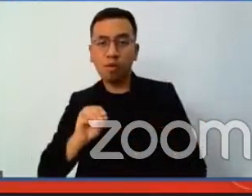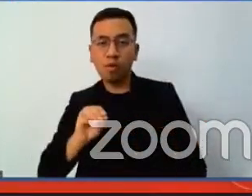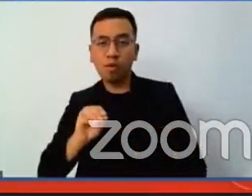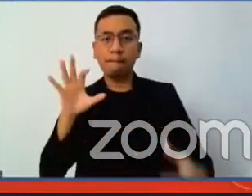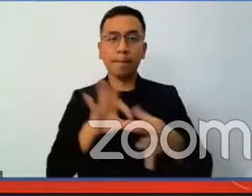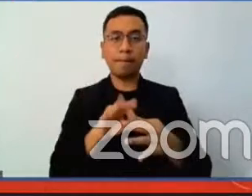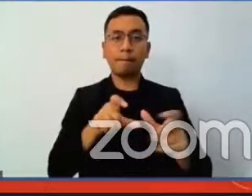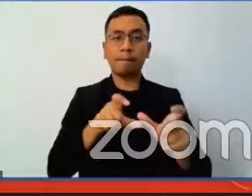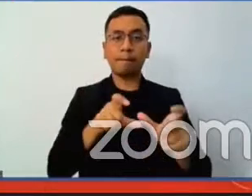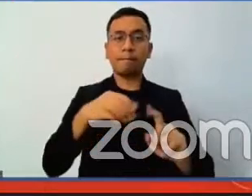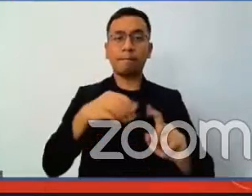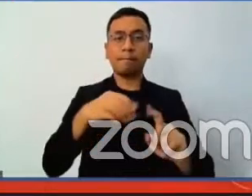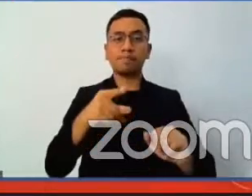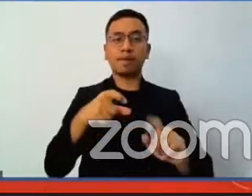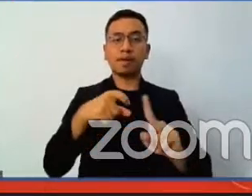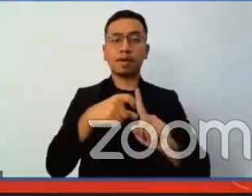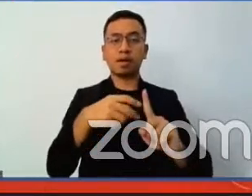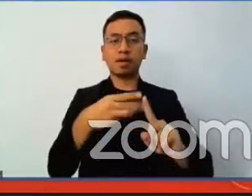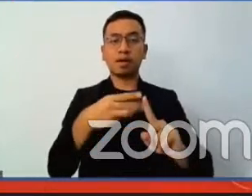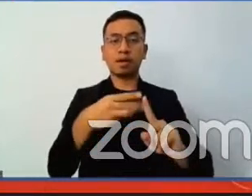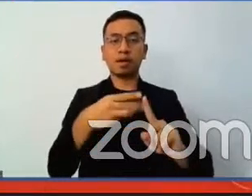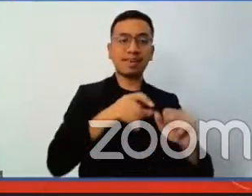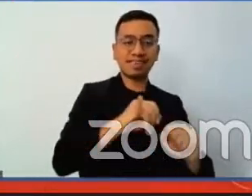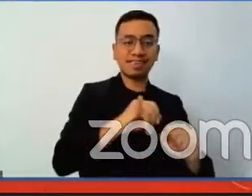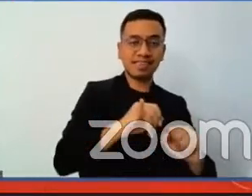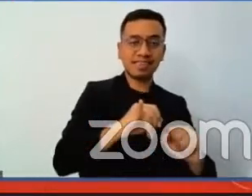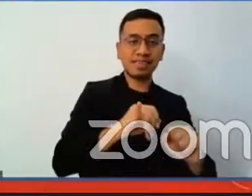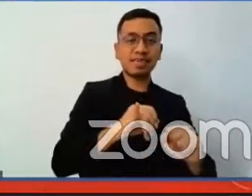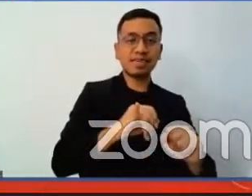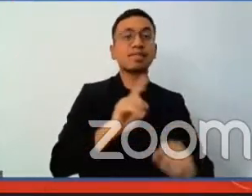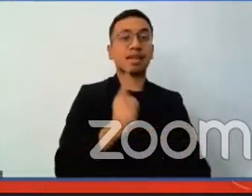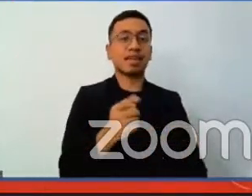Cyberkreasi di bawah kerangka program Literasi Digital.